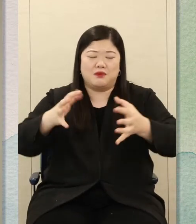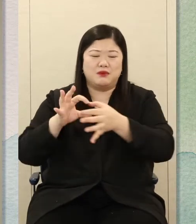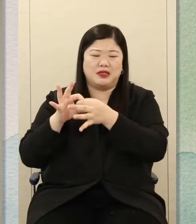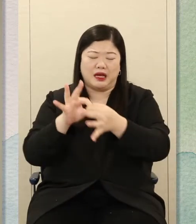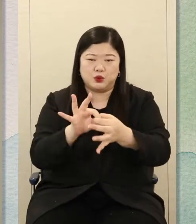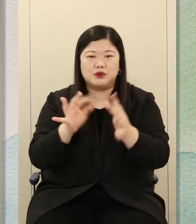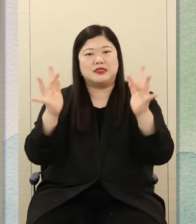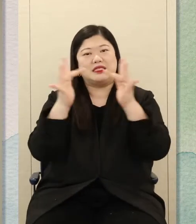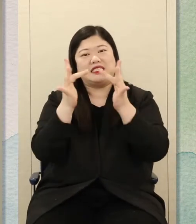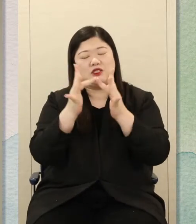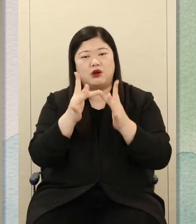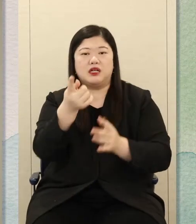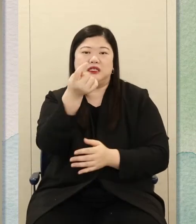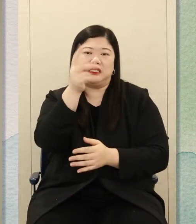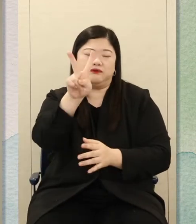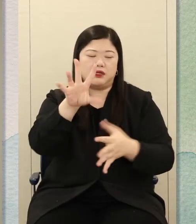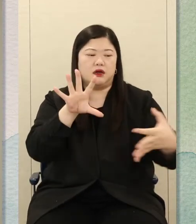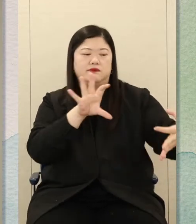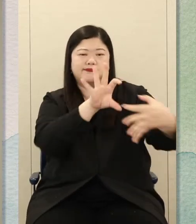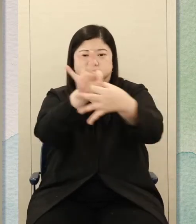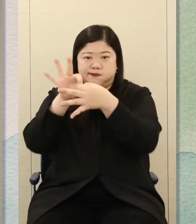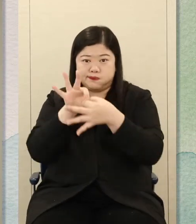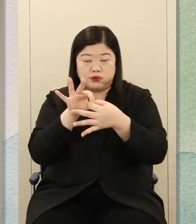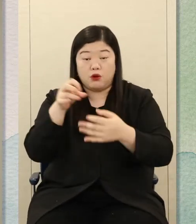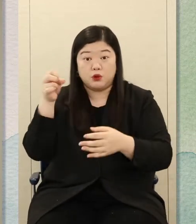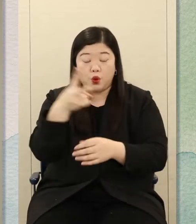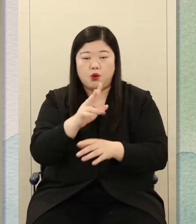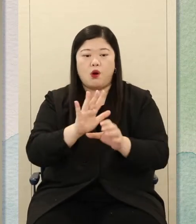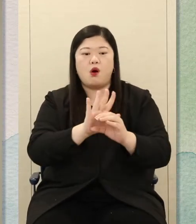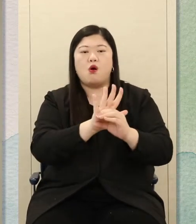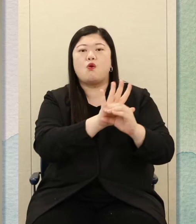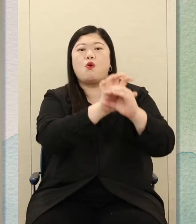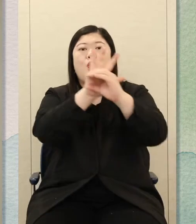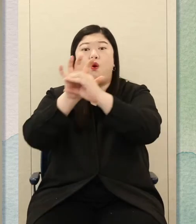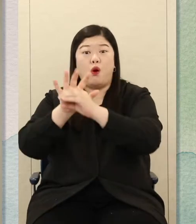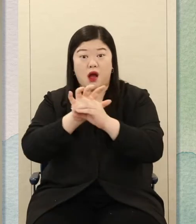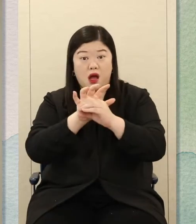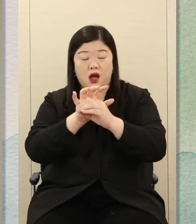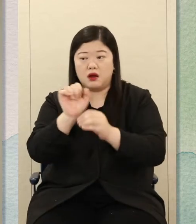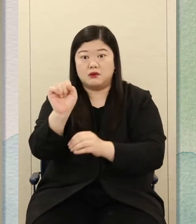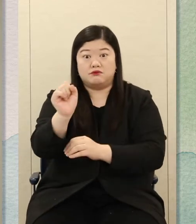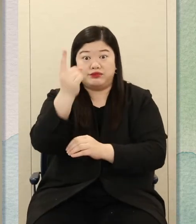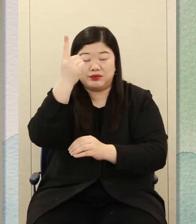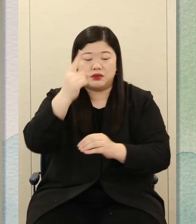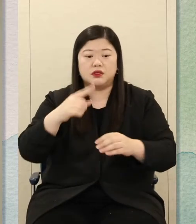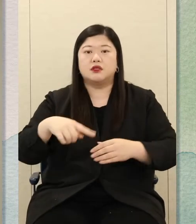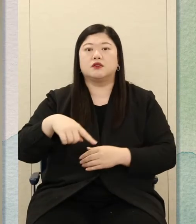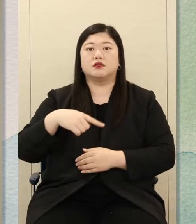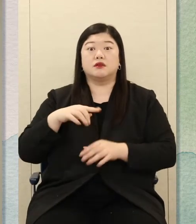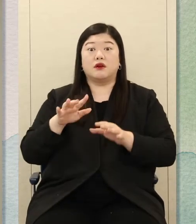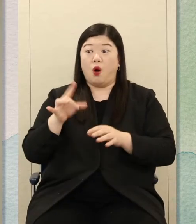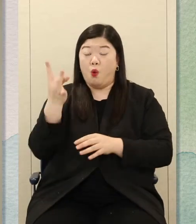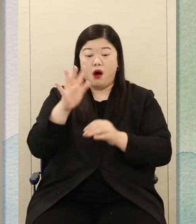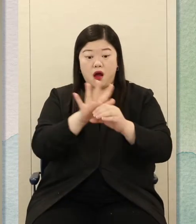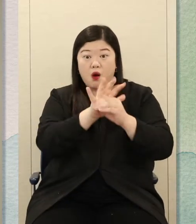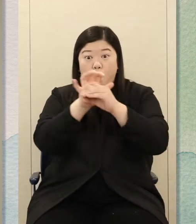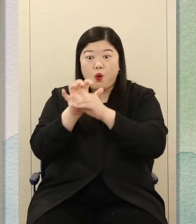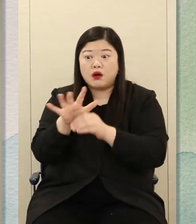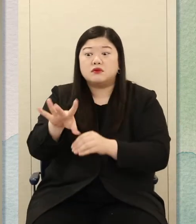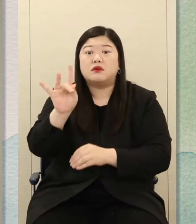연결이 돼버렸으니까요. 이번에 코로나 사태 같은 게 전형적으로 보여주는 거죠. 중국의 한